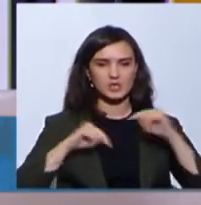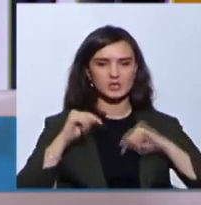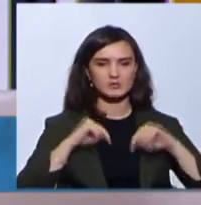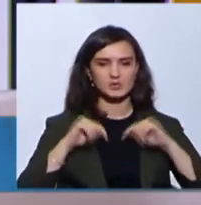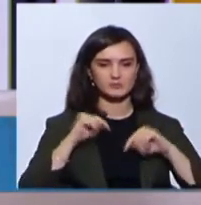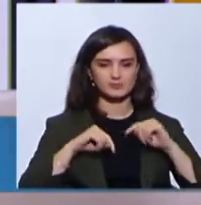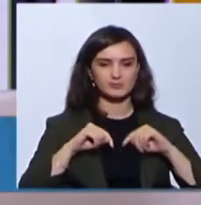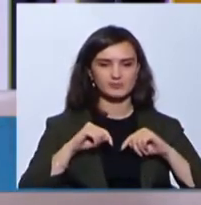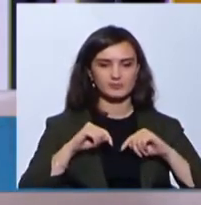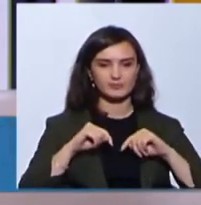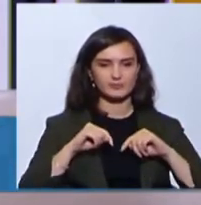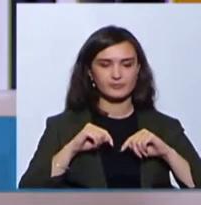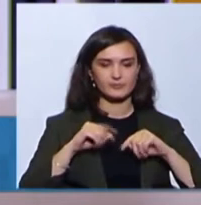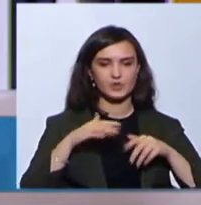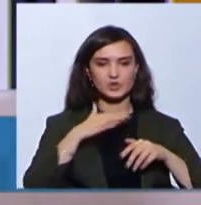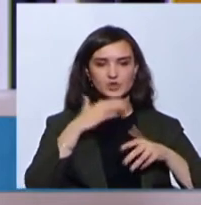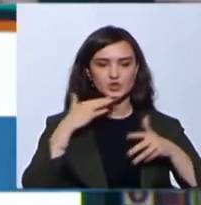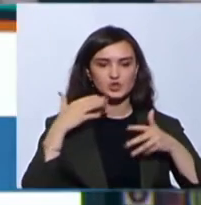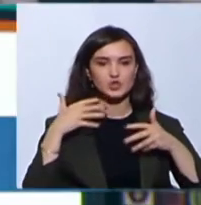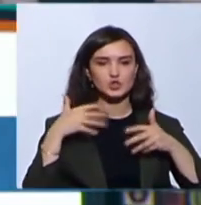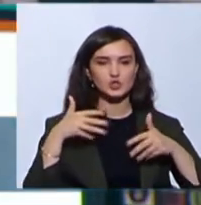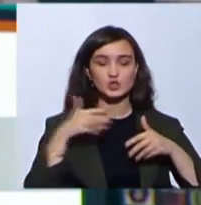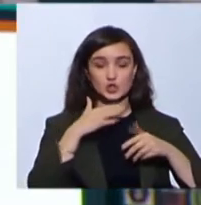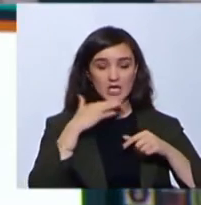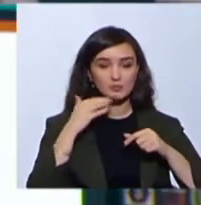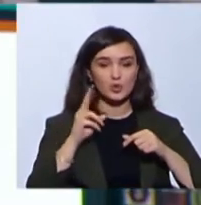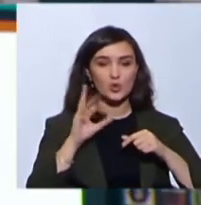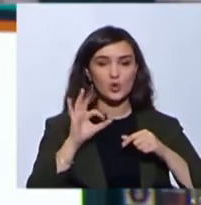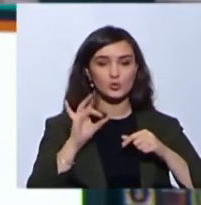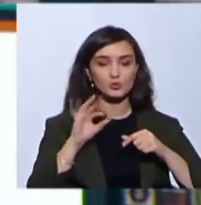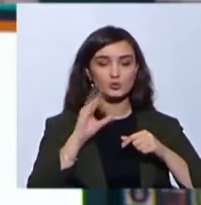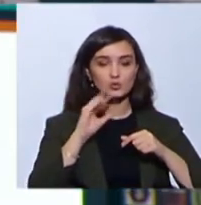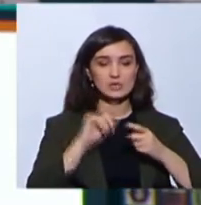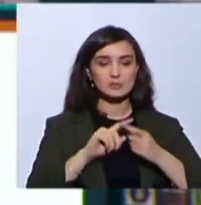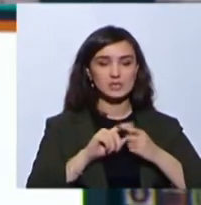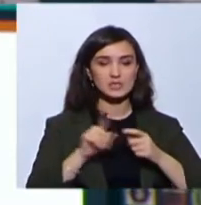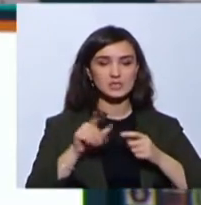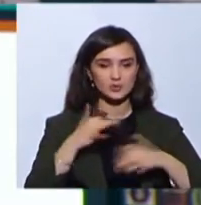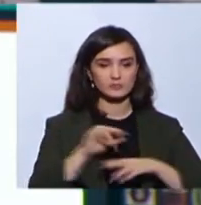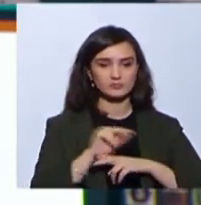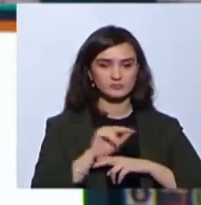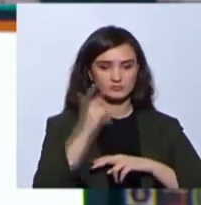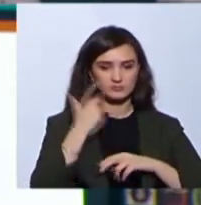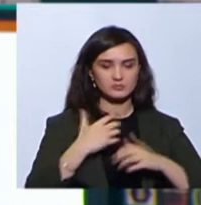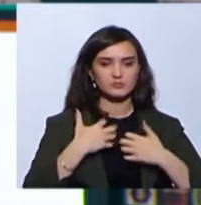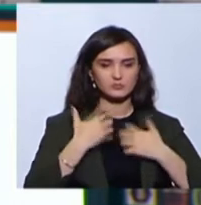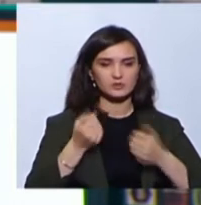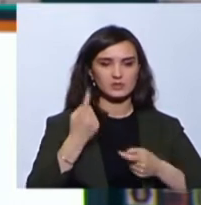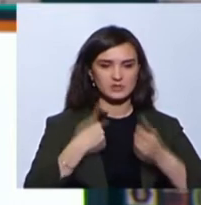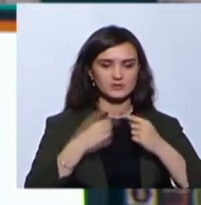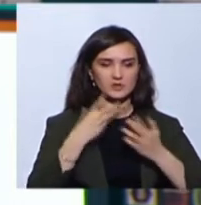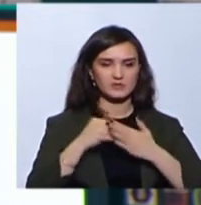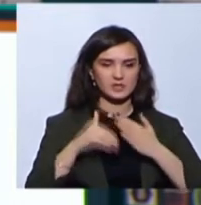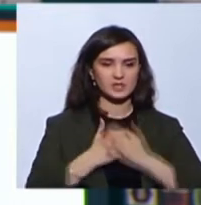ორგანიზმი გამოიმუშავებს ჭარბ კონტრინსულარულ ჰორმონებს და შემდგომ უკვე, რაც ინფექციისგან განიკურნება, პაციენტი ისე უბრუნდება